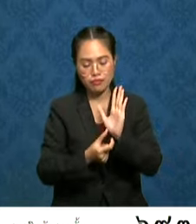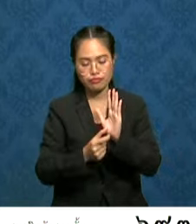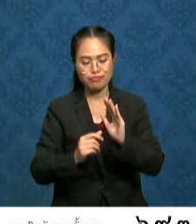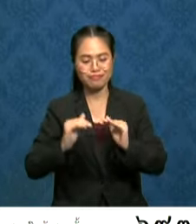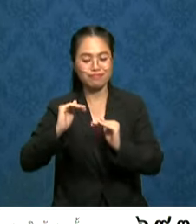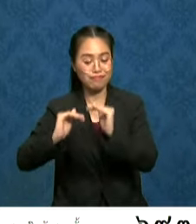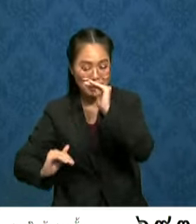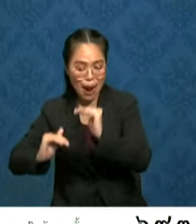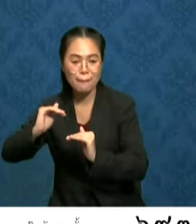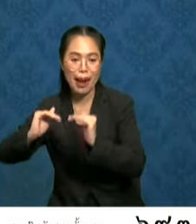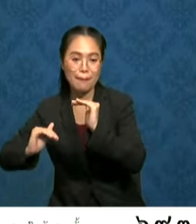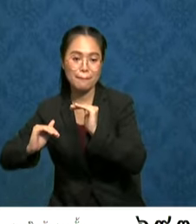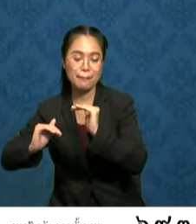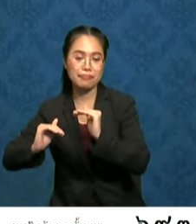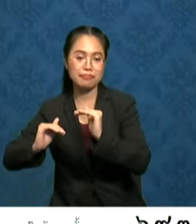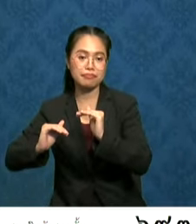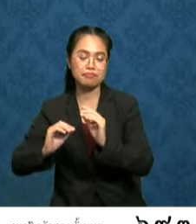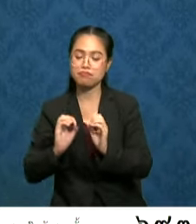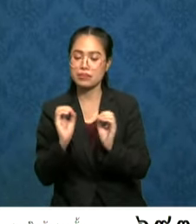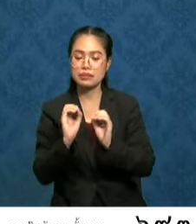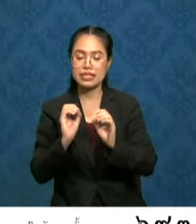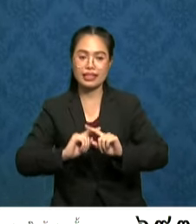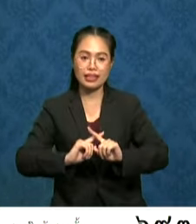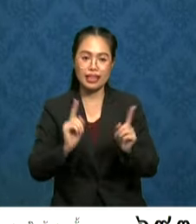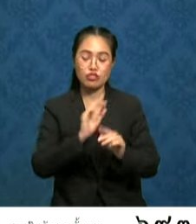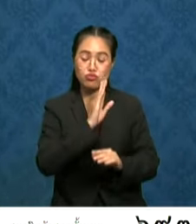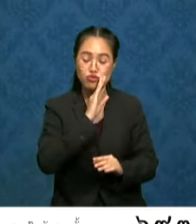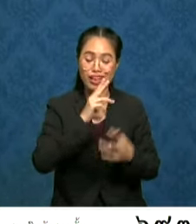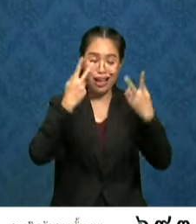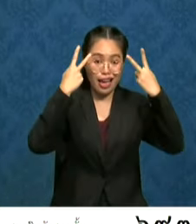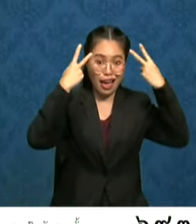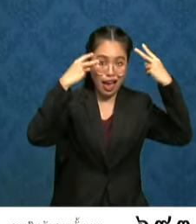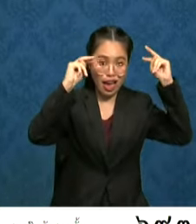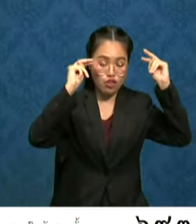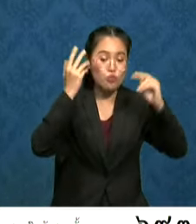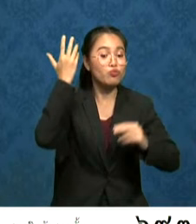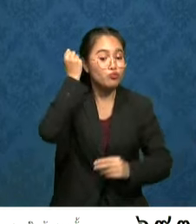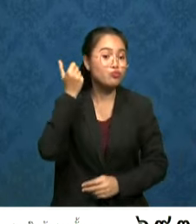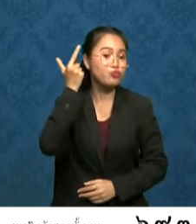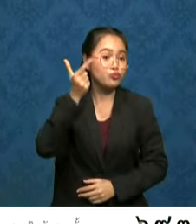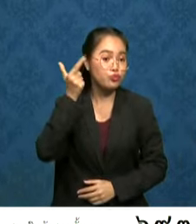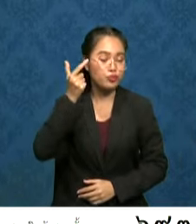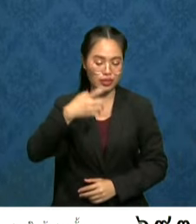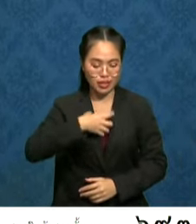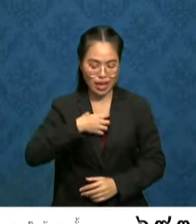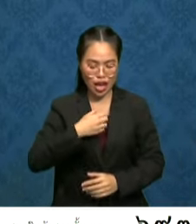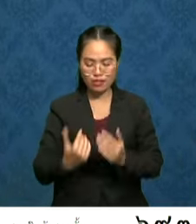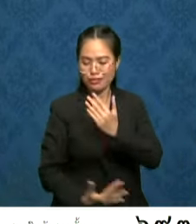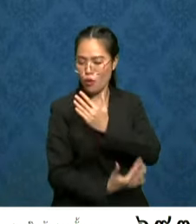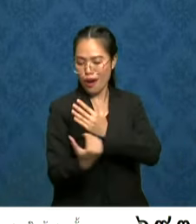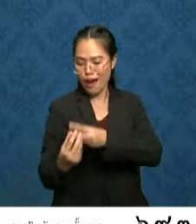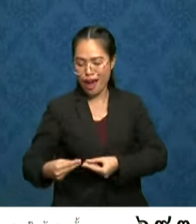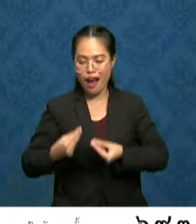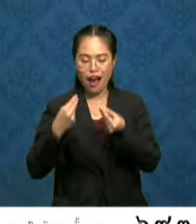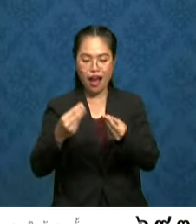ล้ำสักเท่าไหร่นะคะแต่ท่านก็เห็นว่าเอ่อถ้าท่านนายกรัฐมนตรีบรรจุคำนี้ว่าต้องการที่จะสร้างโอกาสที่เท่า